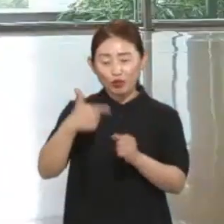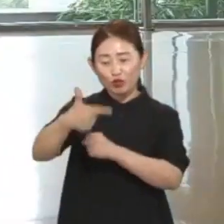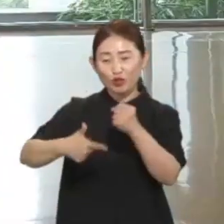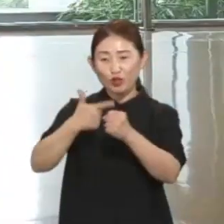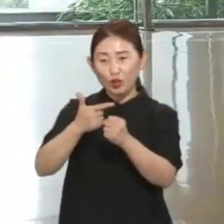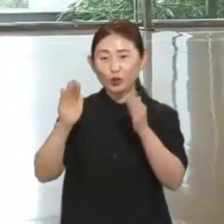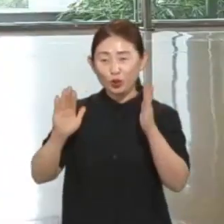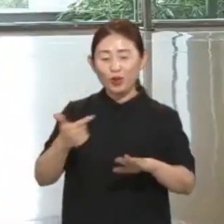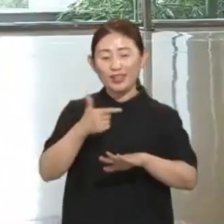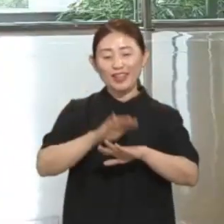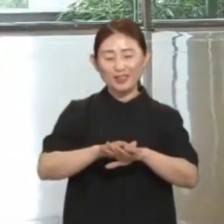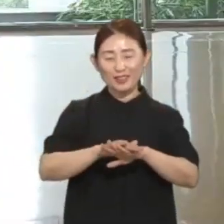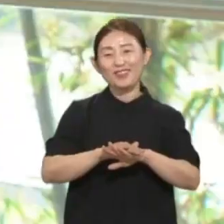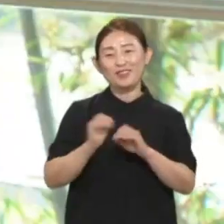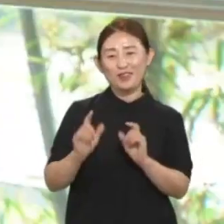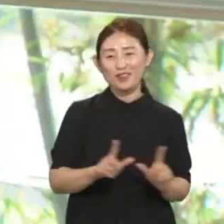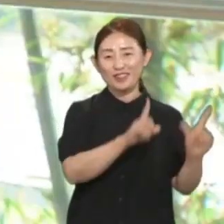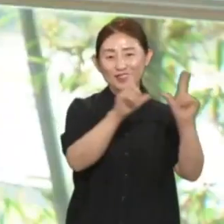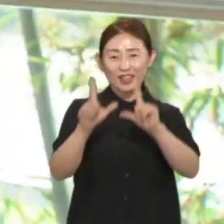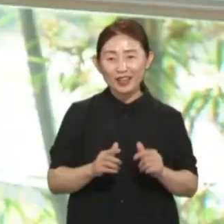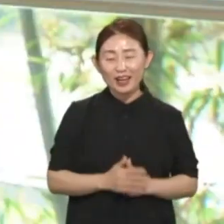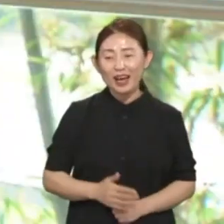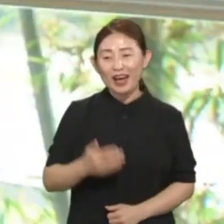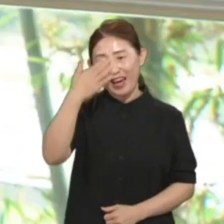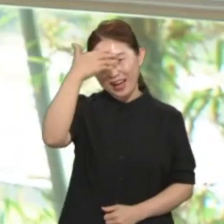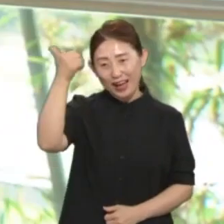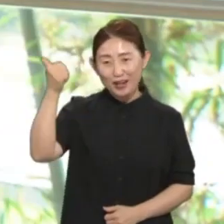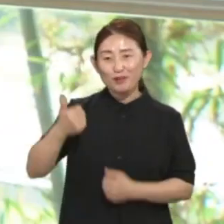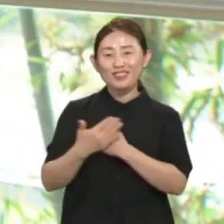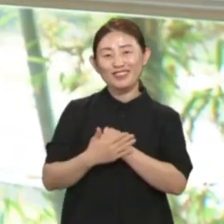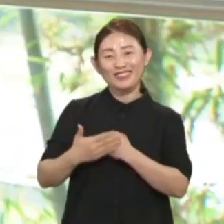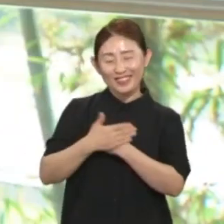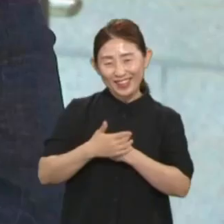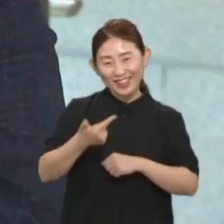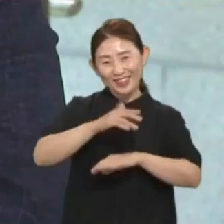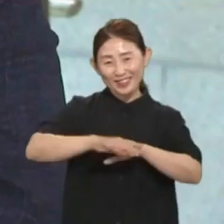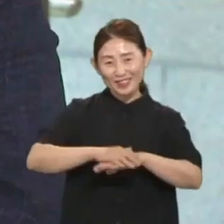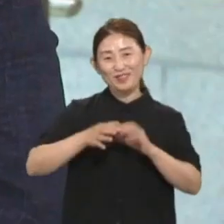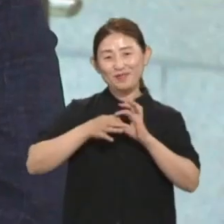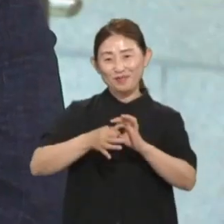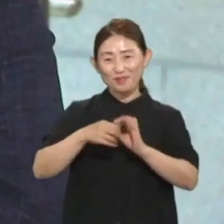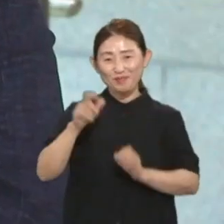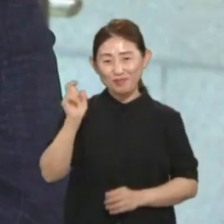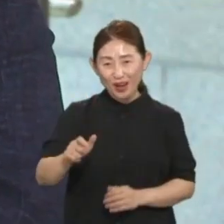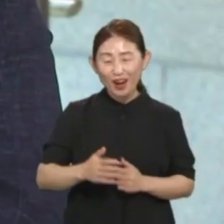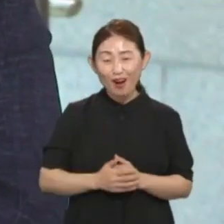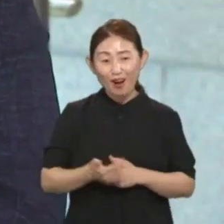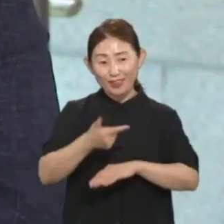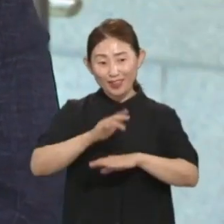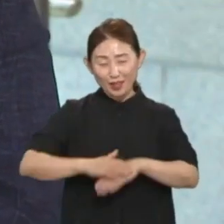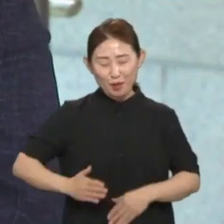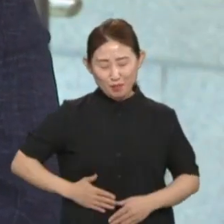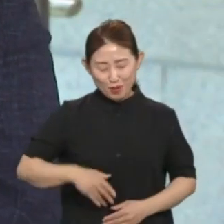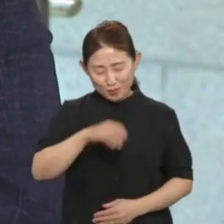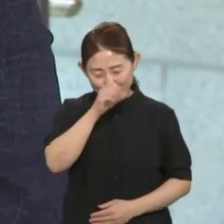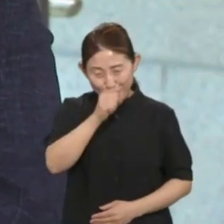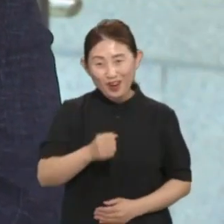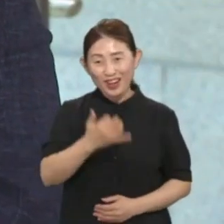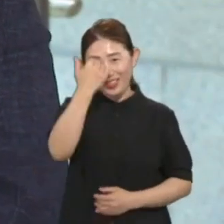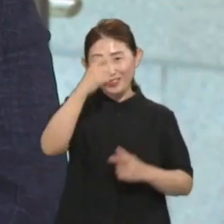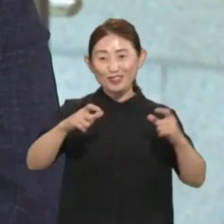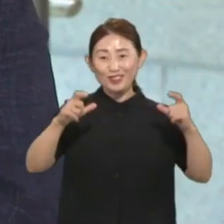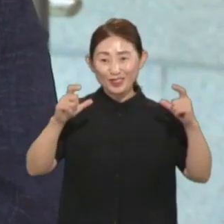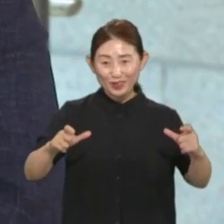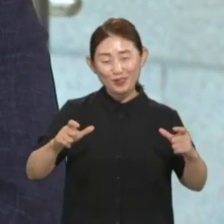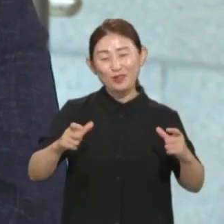그 대전에서 살았습니다. 할아버지 덕분에 인연이 깊고 대전의 인심도 너무 좋고 충청도도